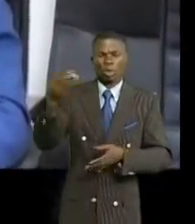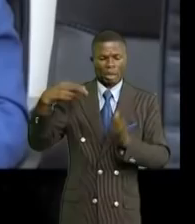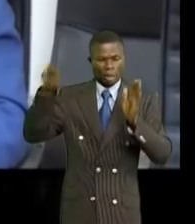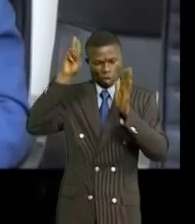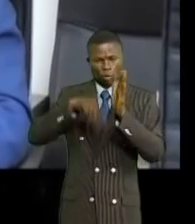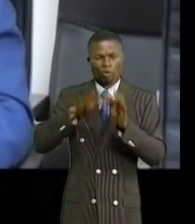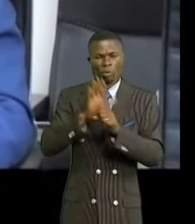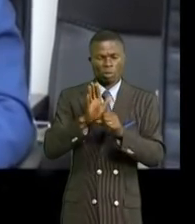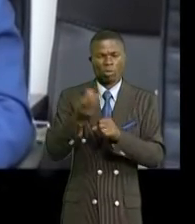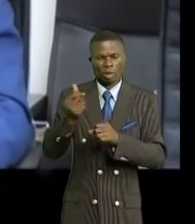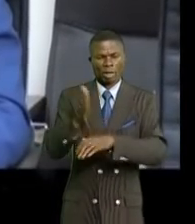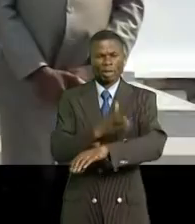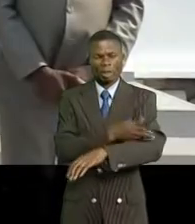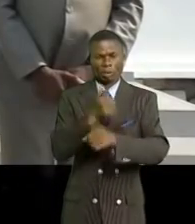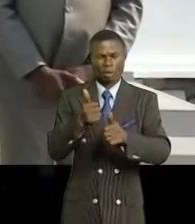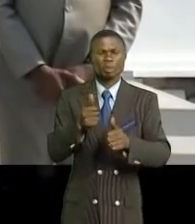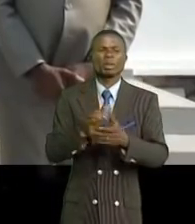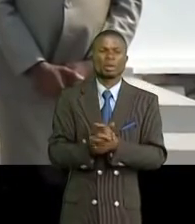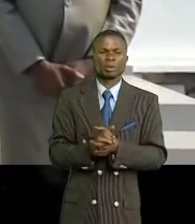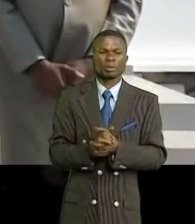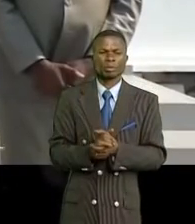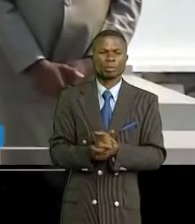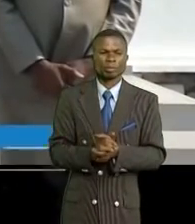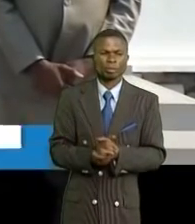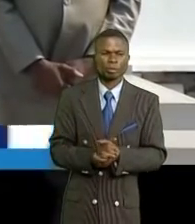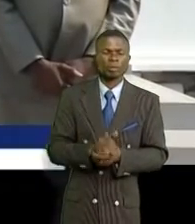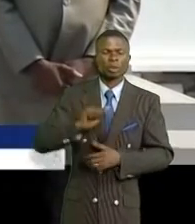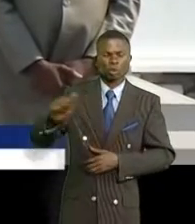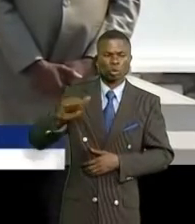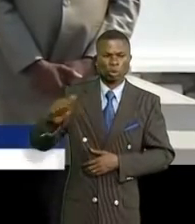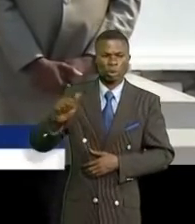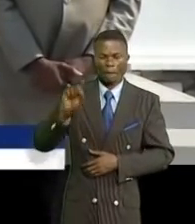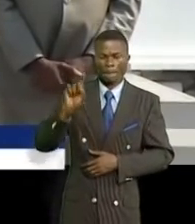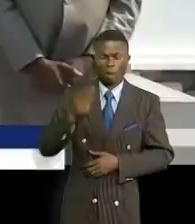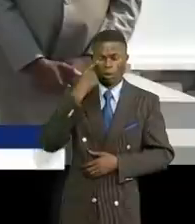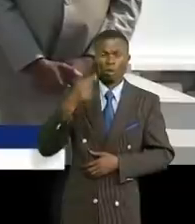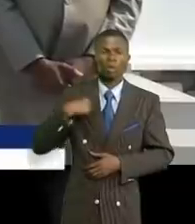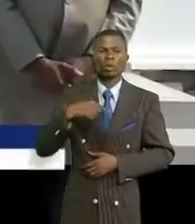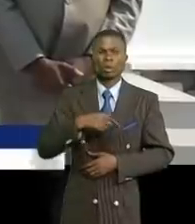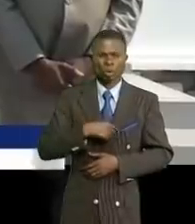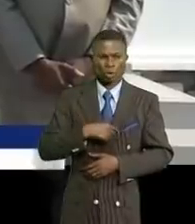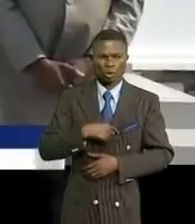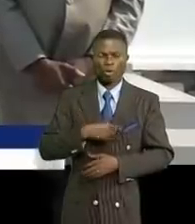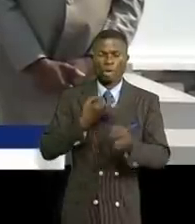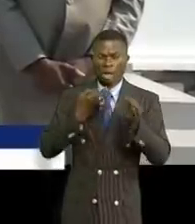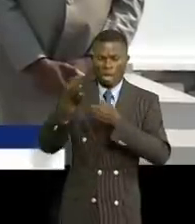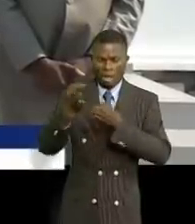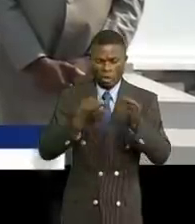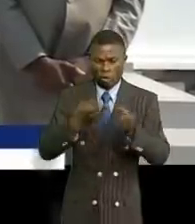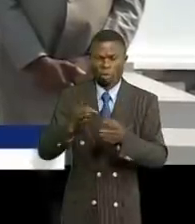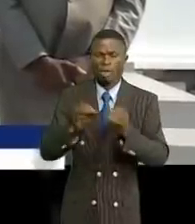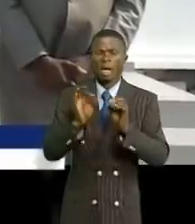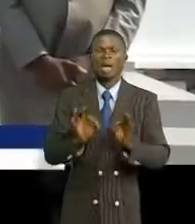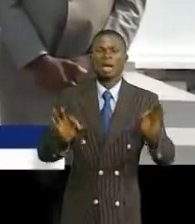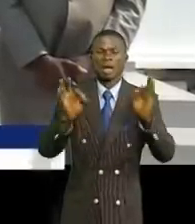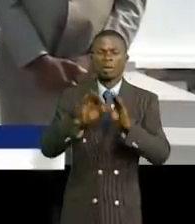de sa politique ne voulait personnellement voir pour préciser l'importance que son